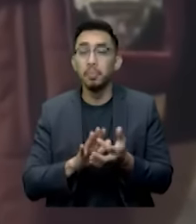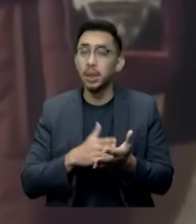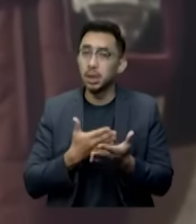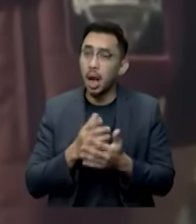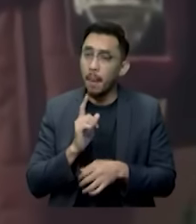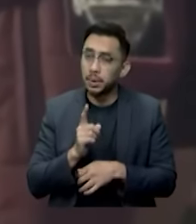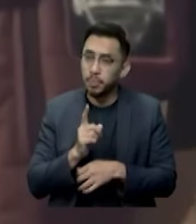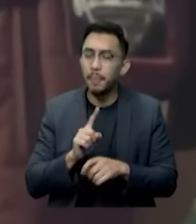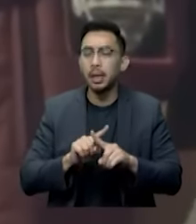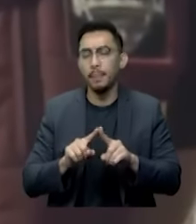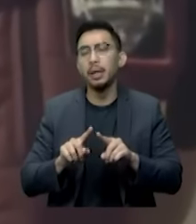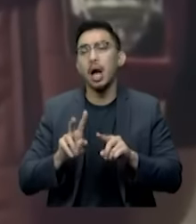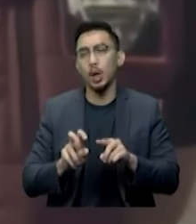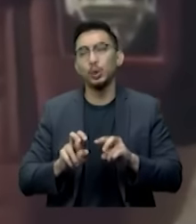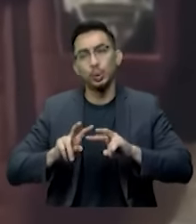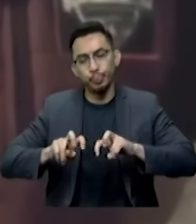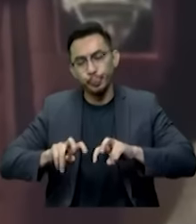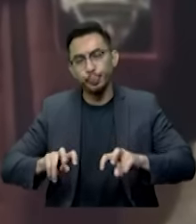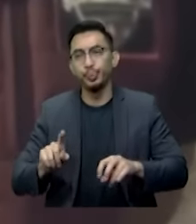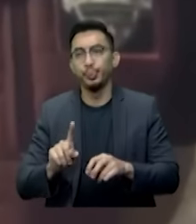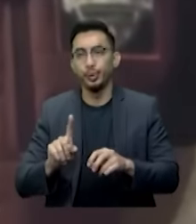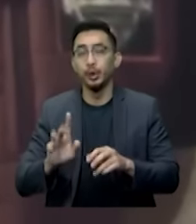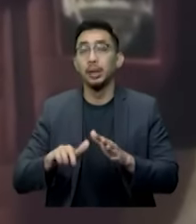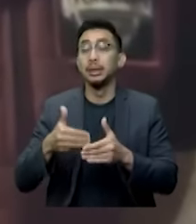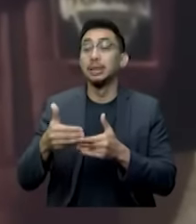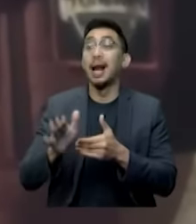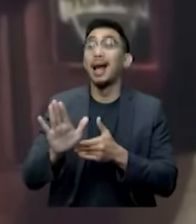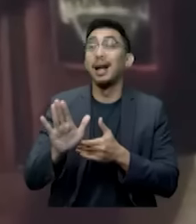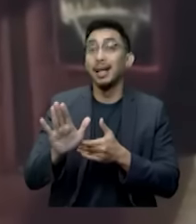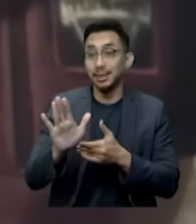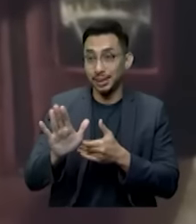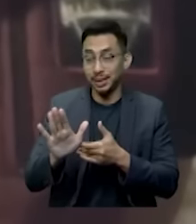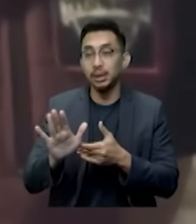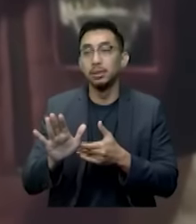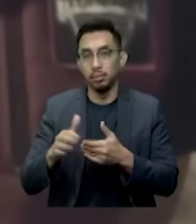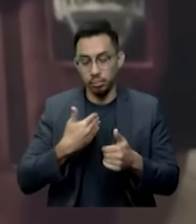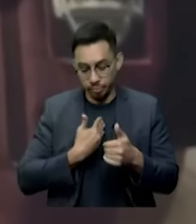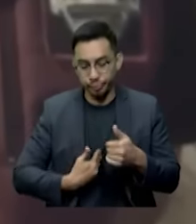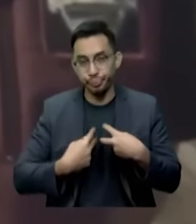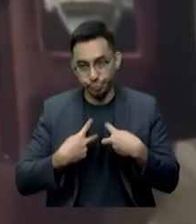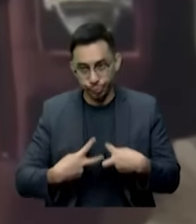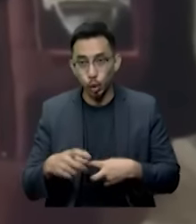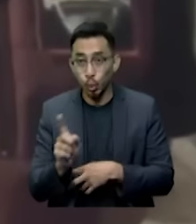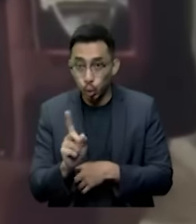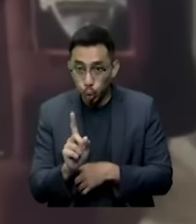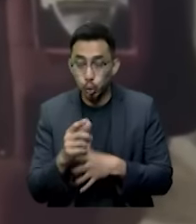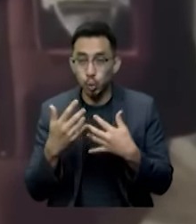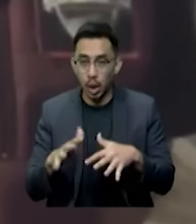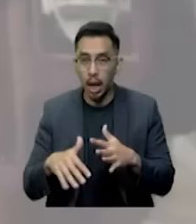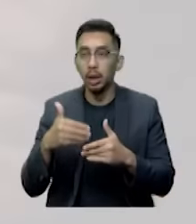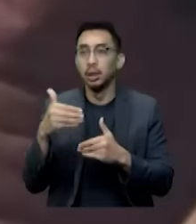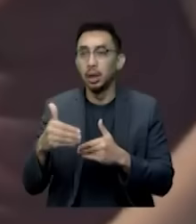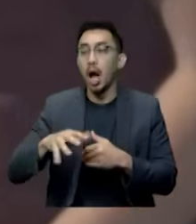cek. Mungkin nanti setelah ini kita visum luar di Rumah Sakit Cipto Mangunkusumo, lalu untuk keluarganya kita coba hubungi